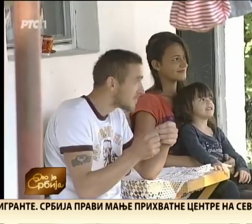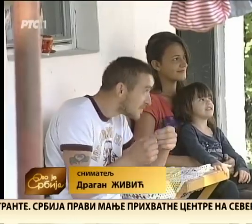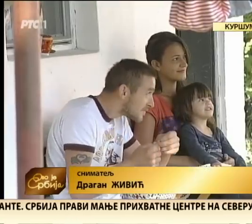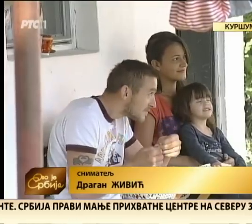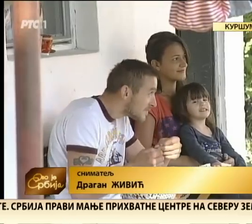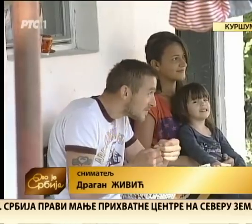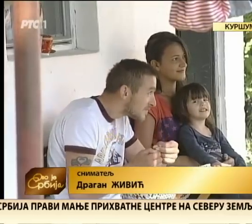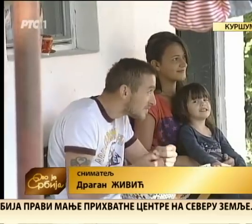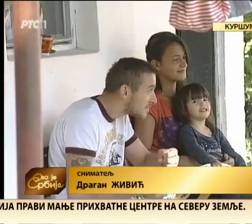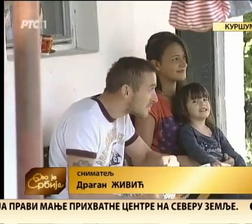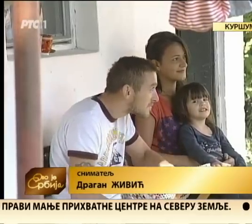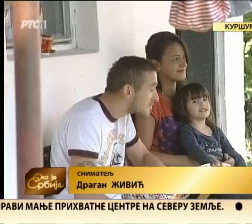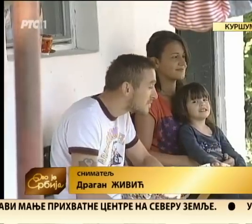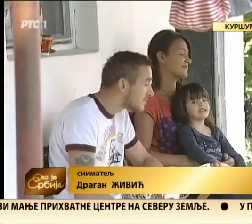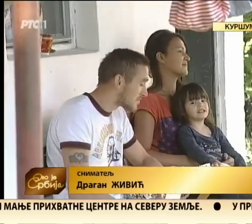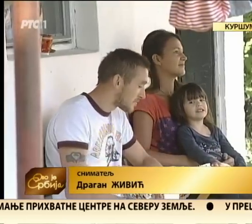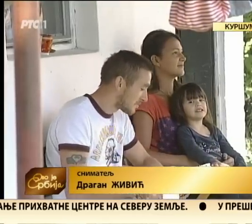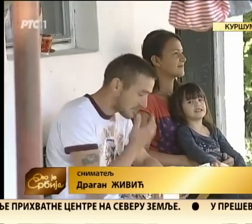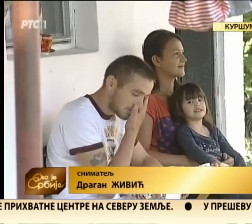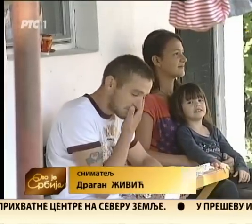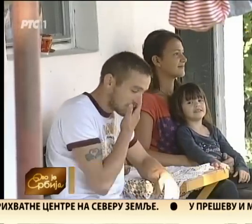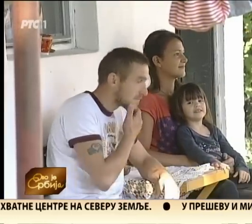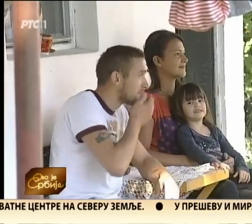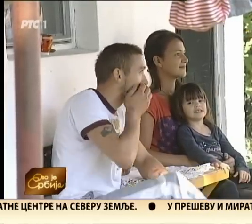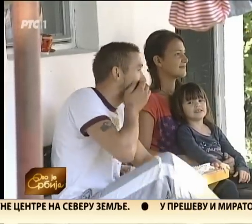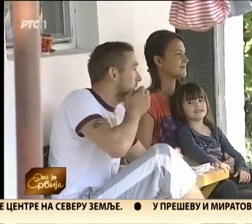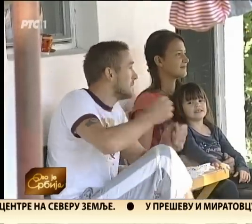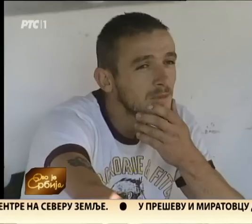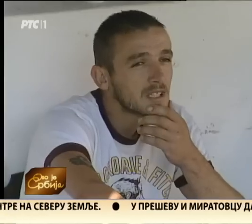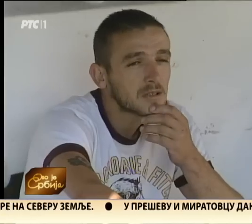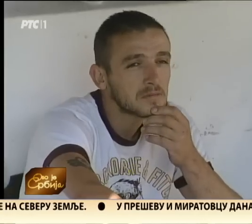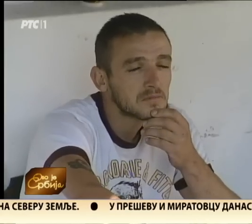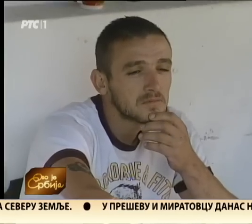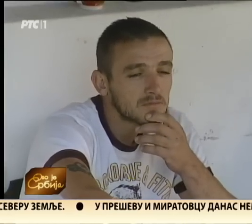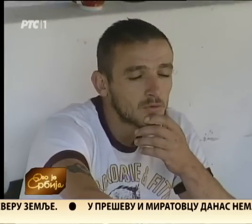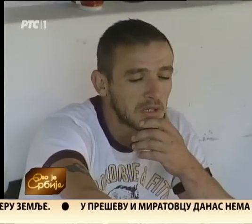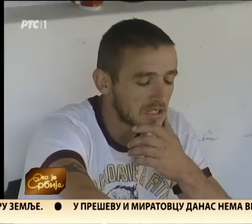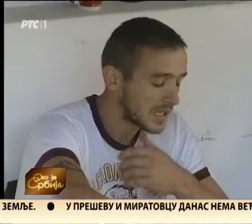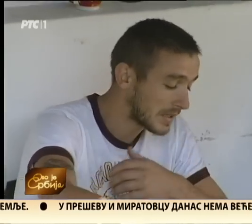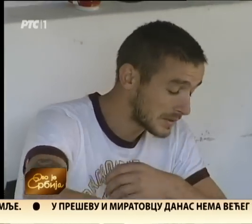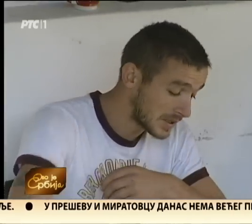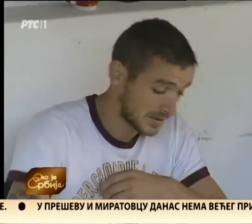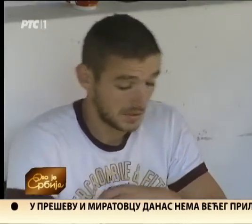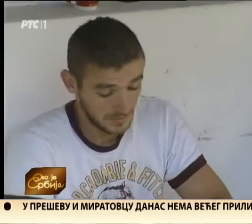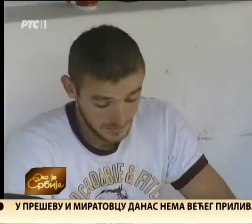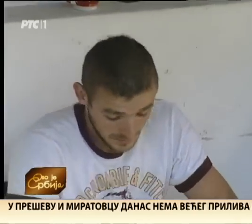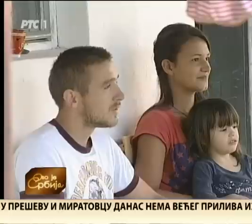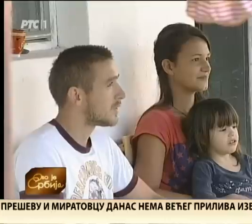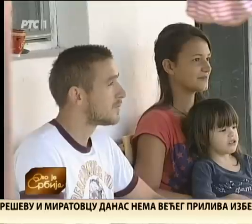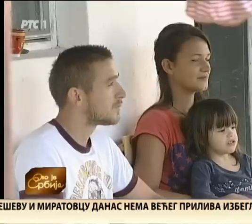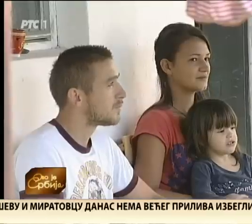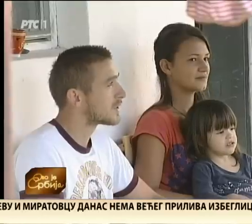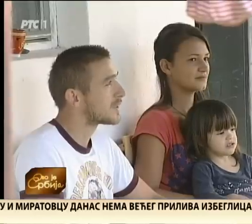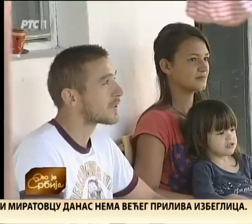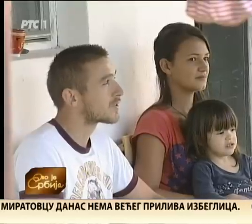Kada je 1999. godine sa roditeljima napustio rodnu Prištinu, Milan Milutinović imao je 12 godina. Prve